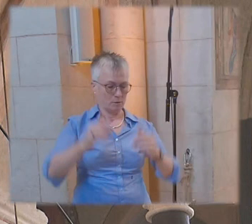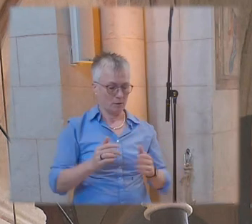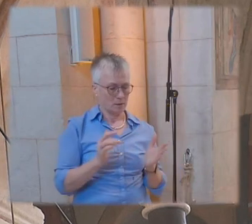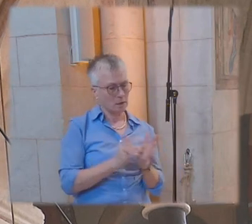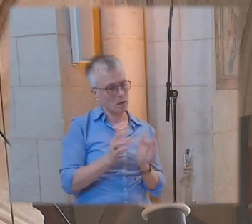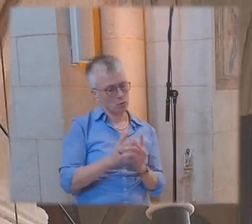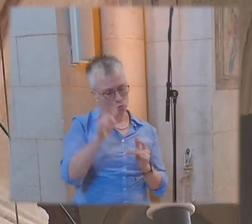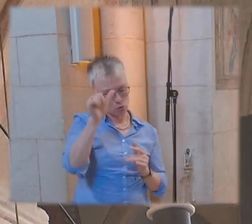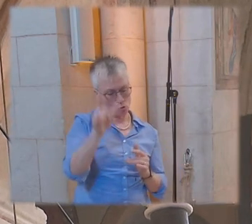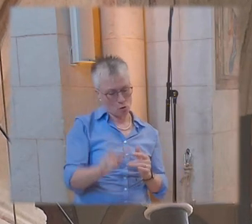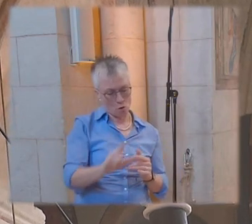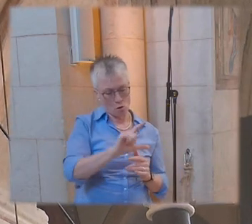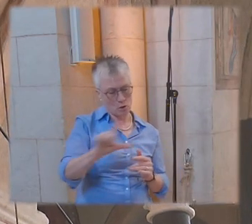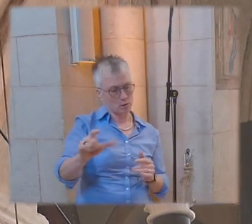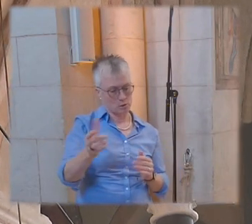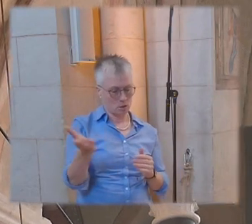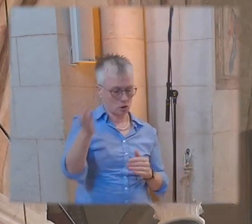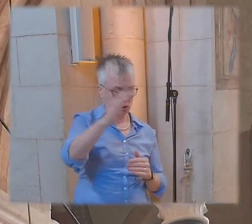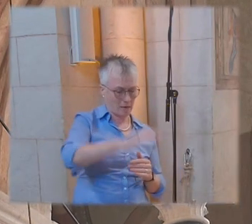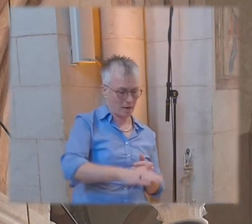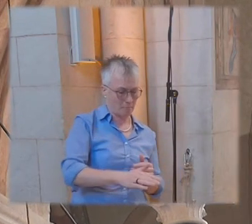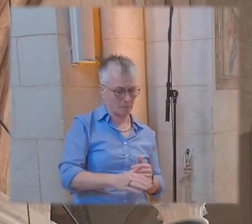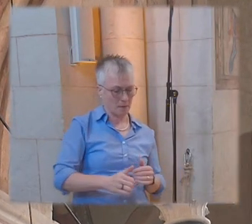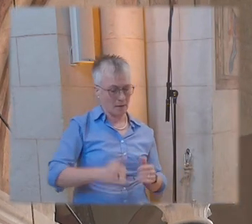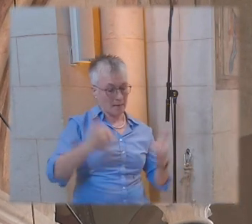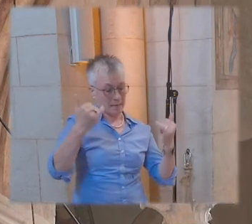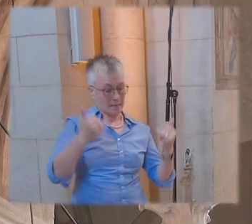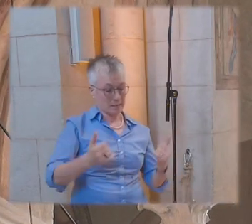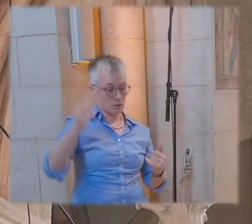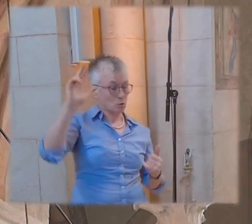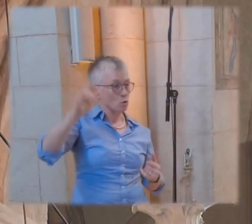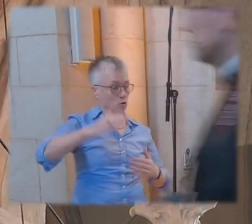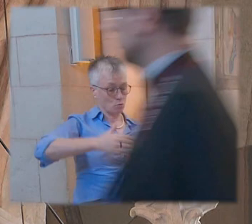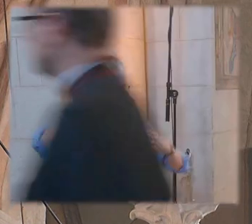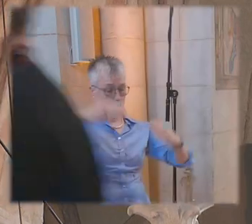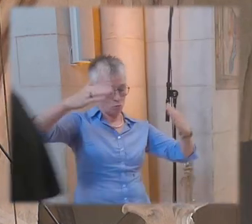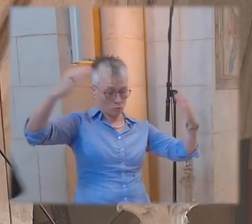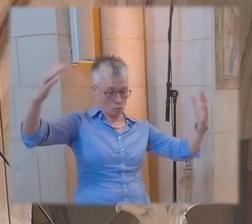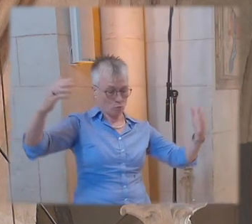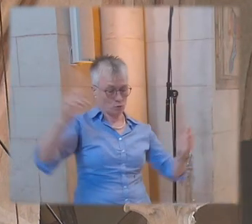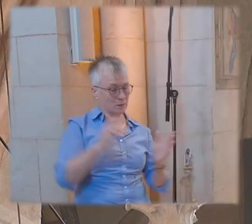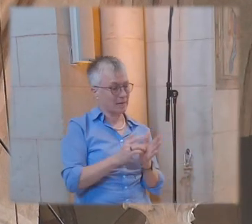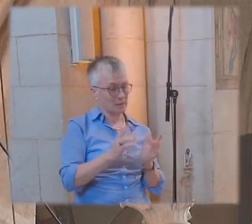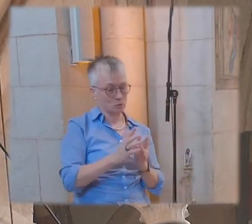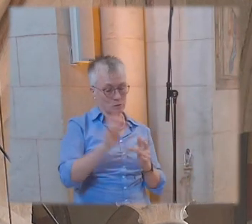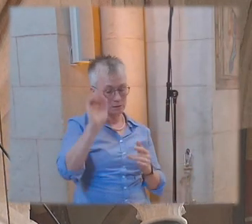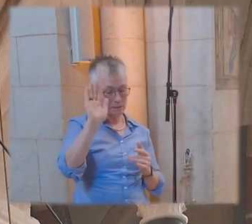Sein Leben war das eines Menschen. Er erniedrigte sich und war gehorsam